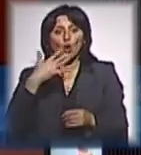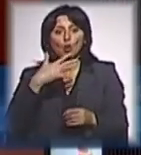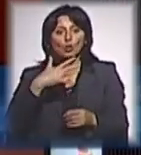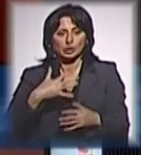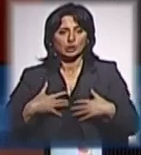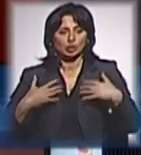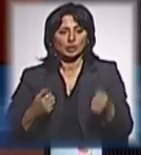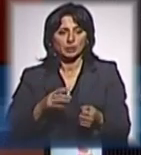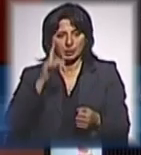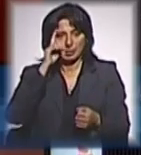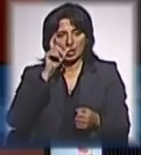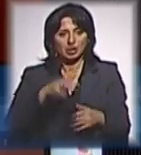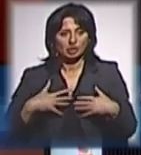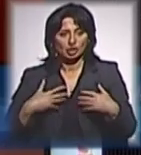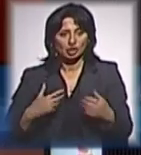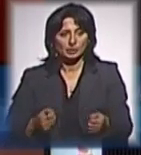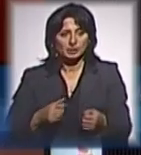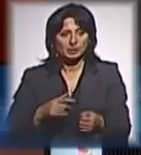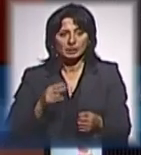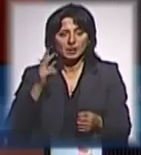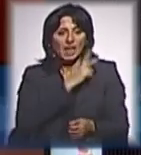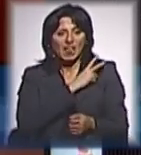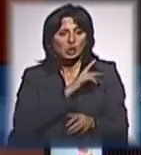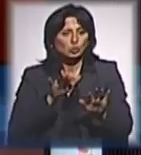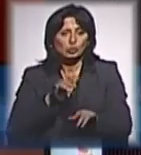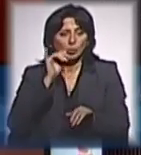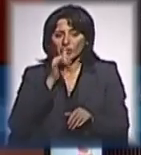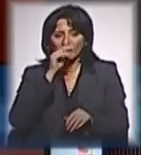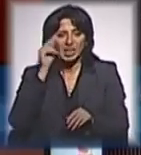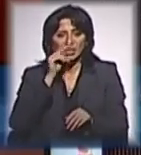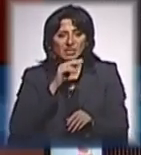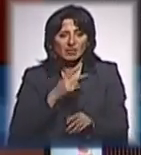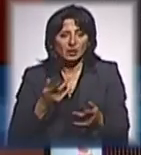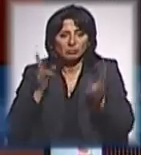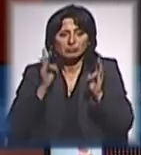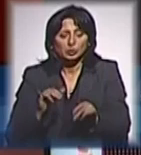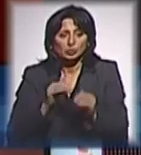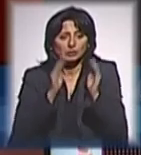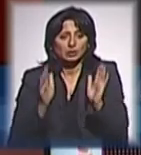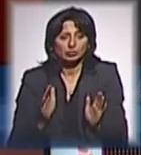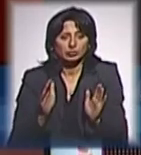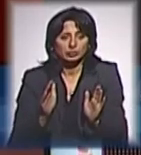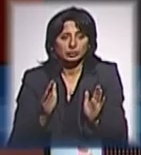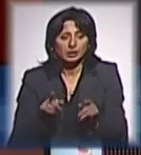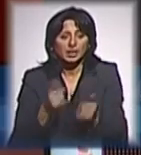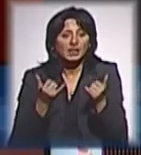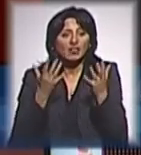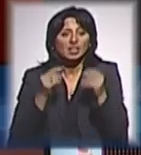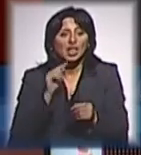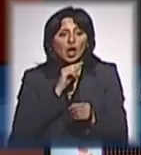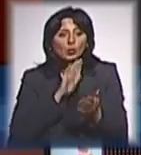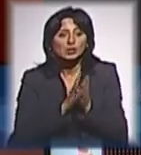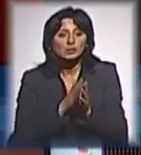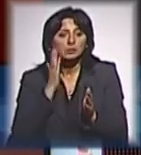წლის ჯამთელი მამაკაცი, რომელიც აწიო ეღარ ისწავლის ინგლისურს და კომპიუტერს და გაშავებულია ბანკის მიერ და ზის სახში. მას დღევანდელი